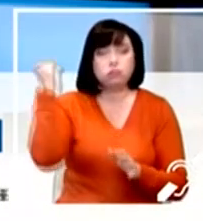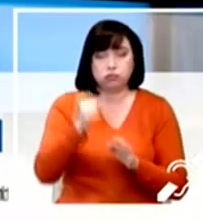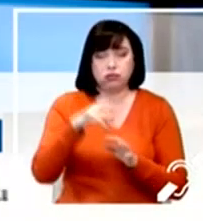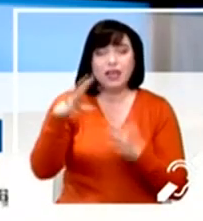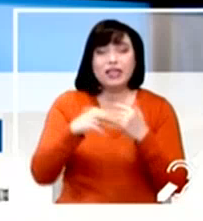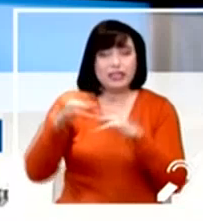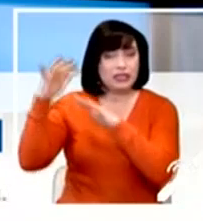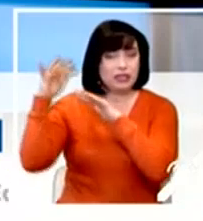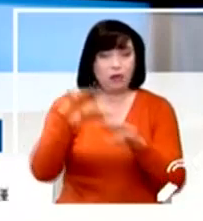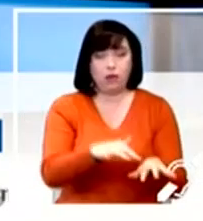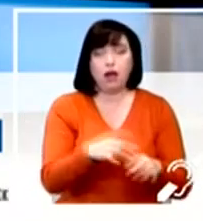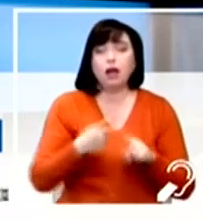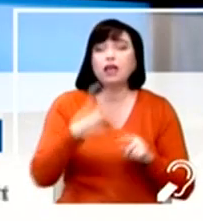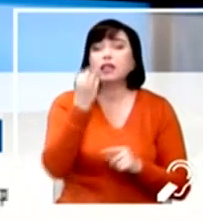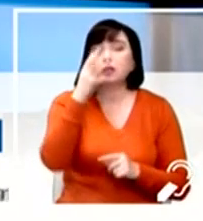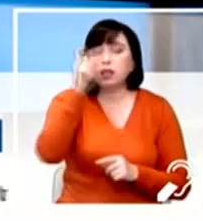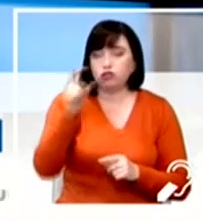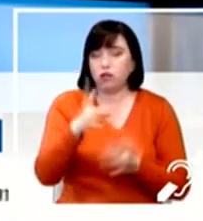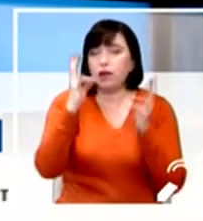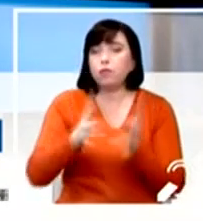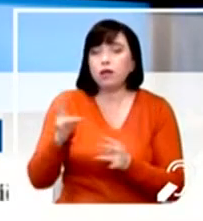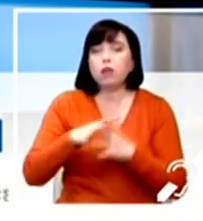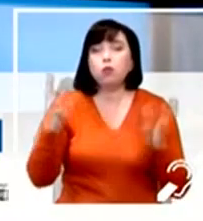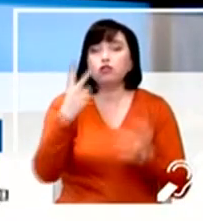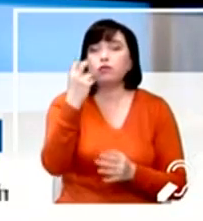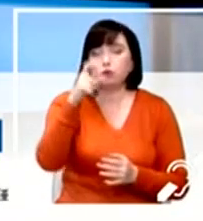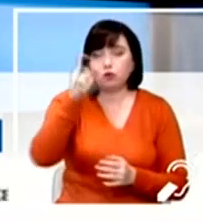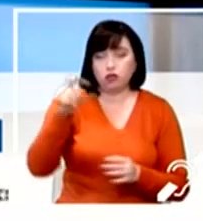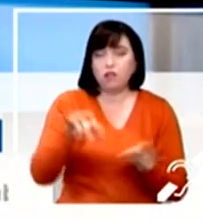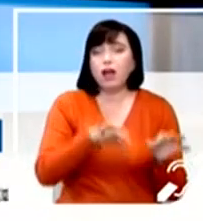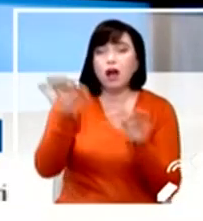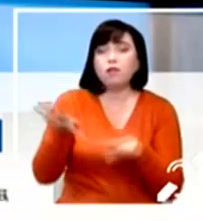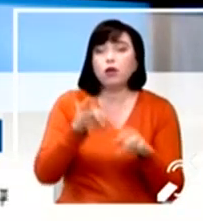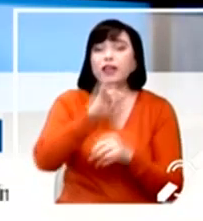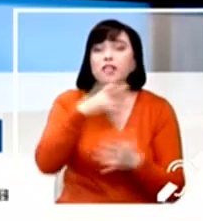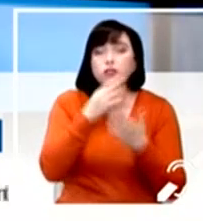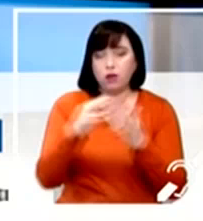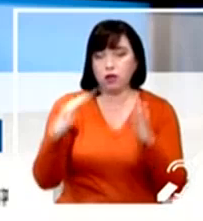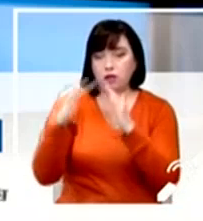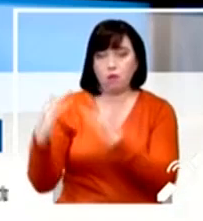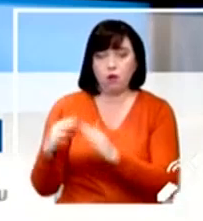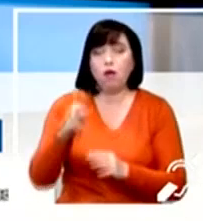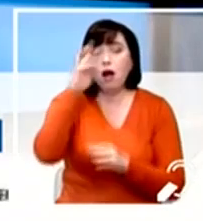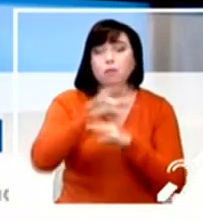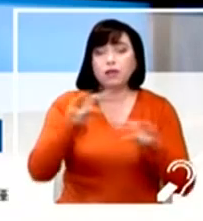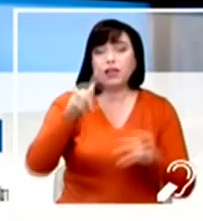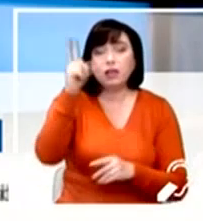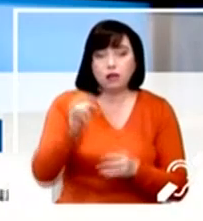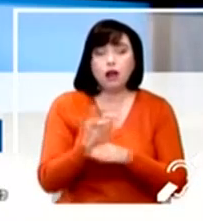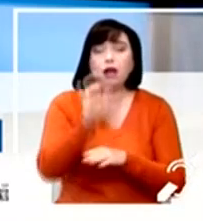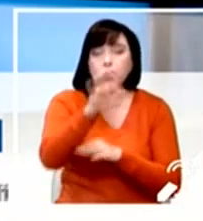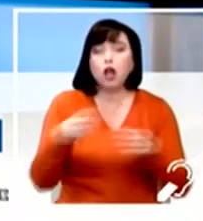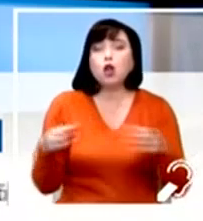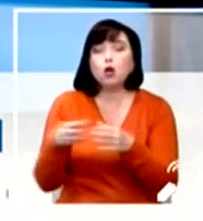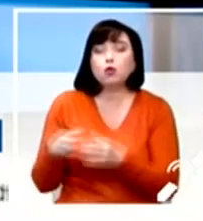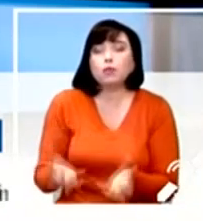Marea Tireniană. Sunt 13 răniți și peste 200 de persoane evacuate din casele lor. Guvernul Italiei a trimis echipe